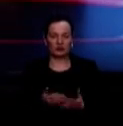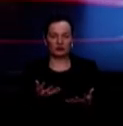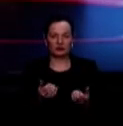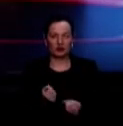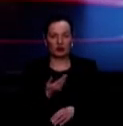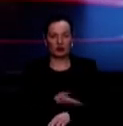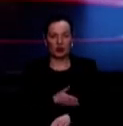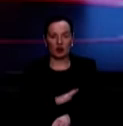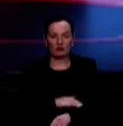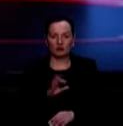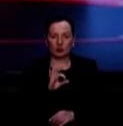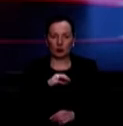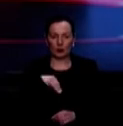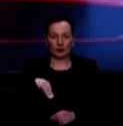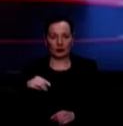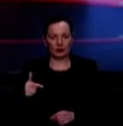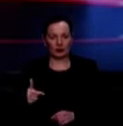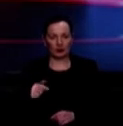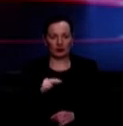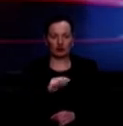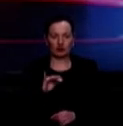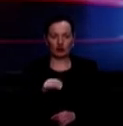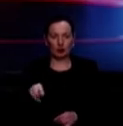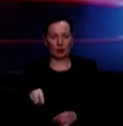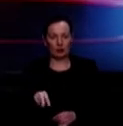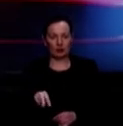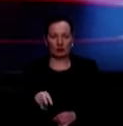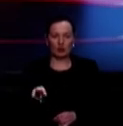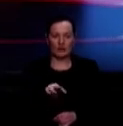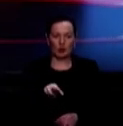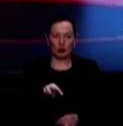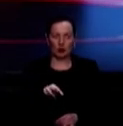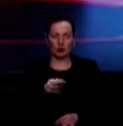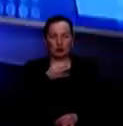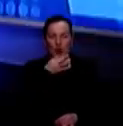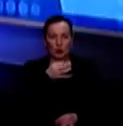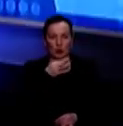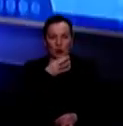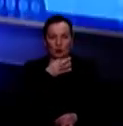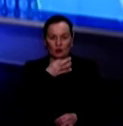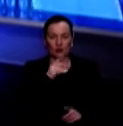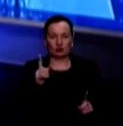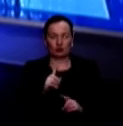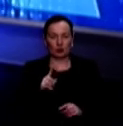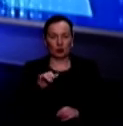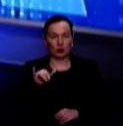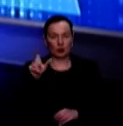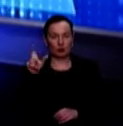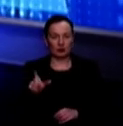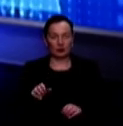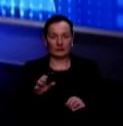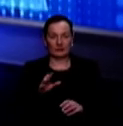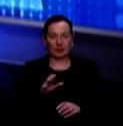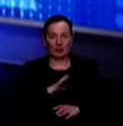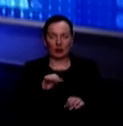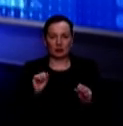ОТГ, чи Лубенську, чи Миргородську, чи як там, любу з них, щоб у людини була можливість комфортно